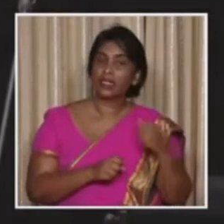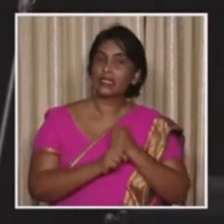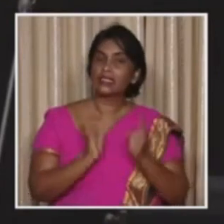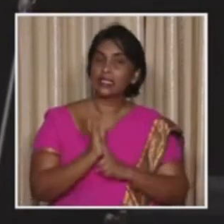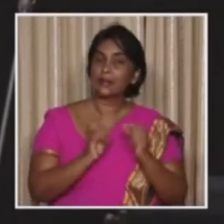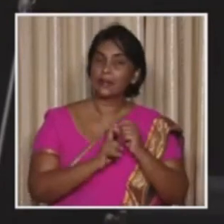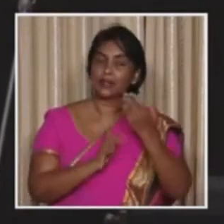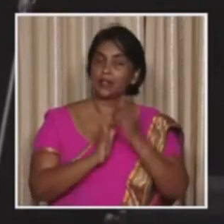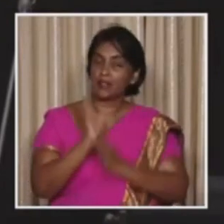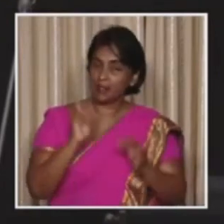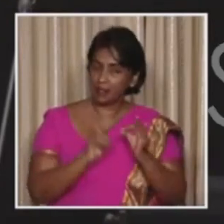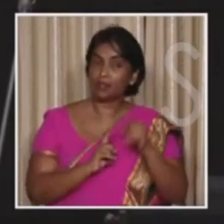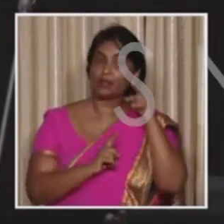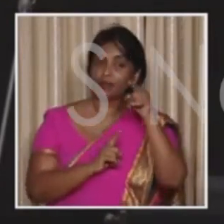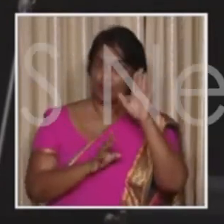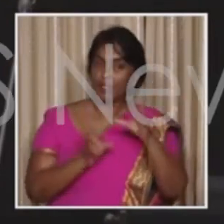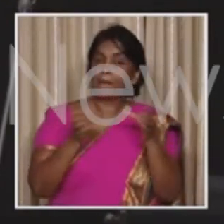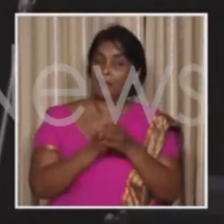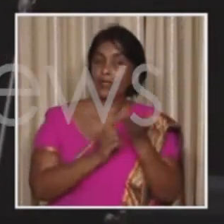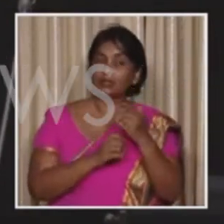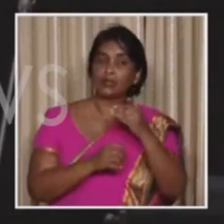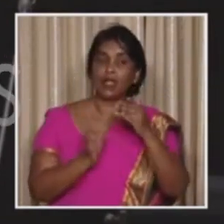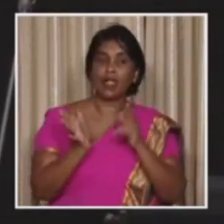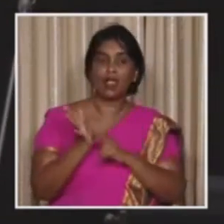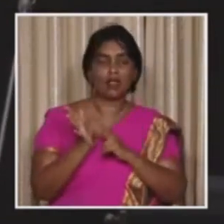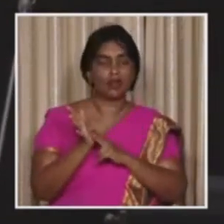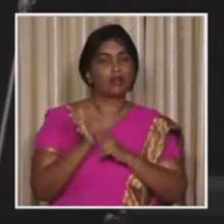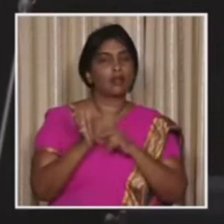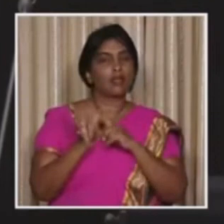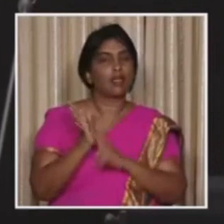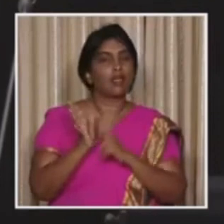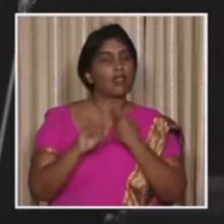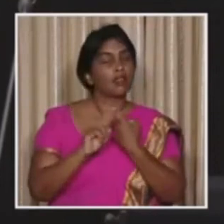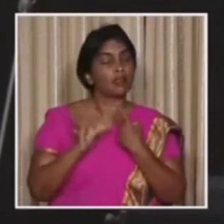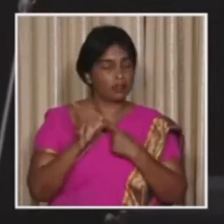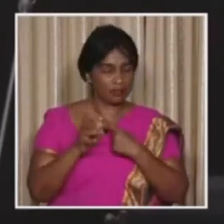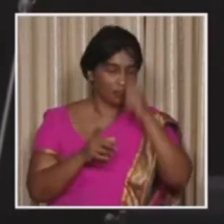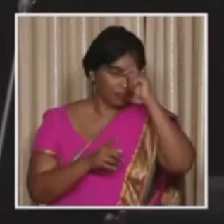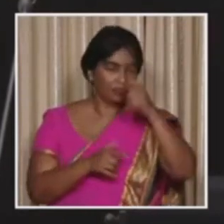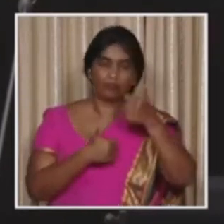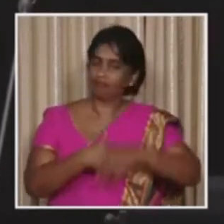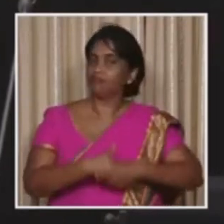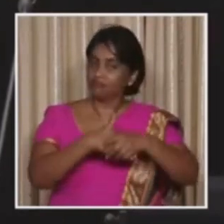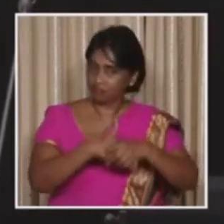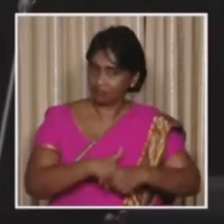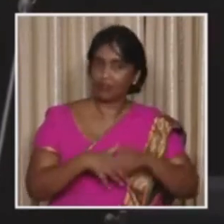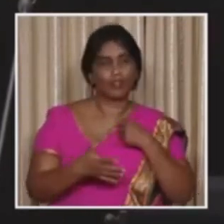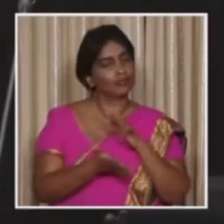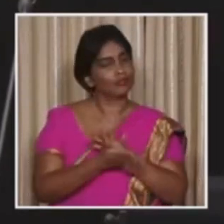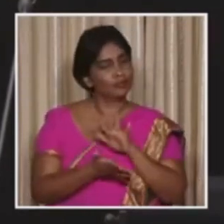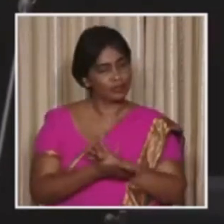පිරිස් සමතුමාලට ඔබතුමාලා ඉල්ලන පක්ෂේ නායකයා නාලක ගොඩහේව මහත්තයා. ඉතින් අපි සුබපතනවා. අපි බොහොම හොඳයි. අපි හරිම